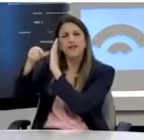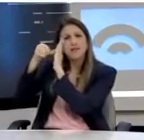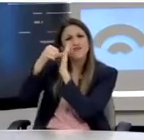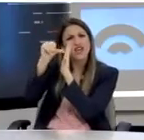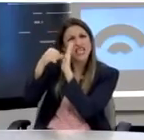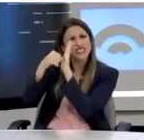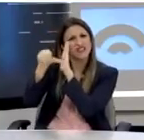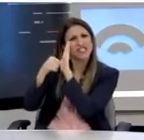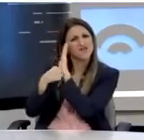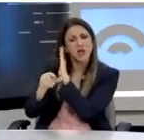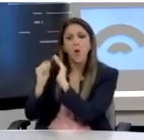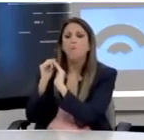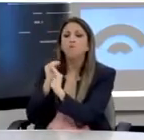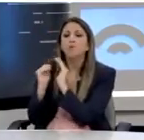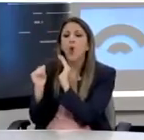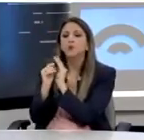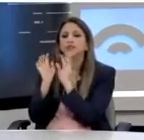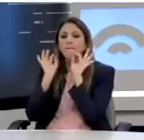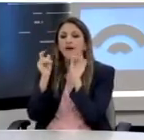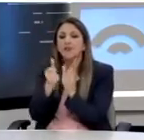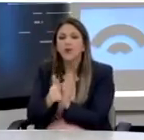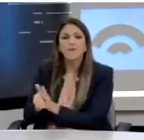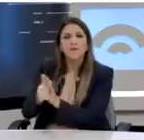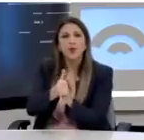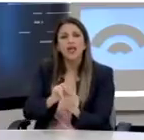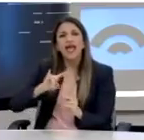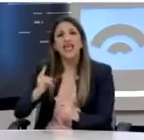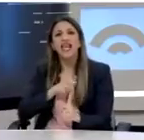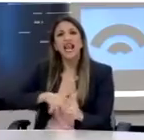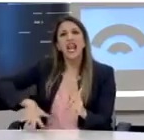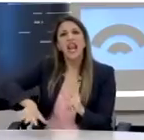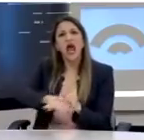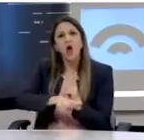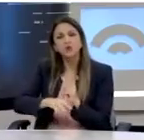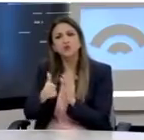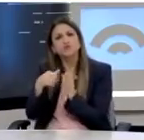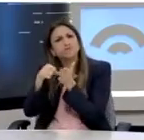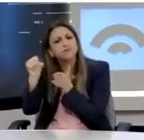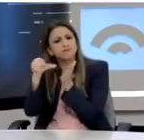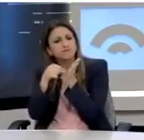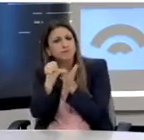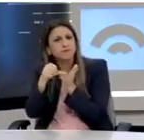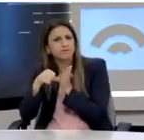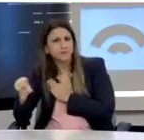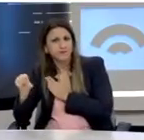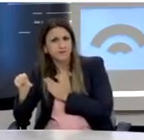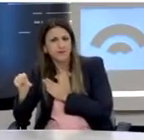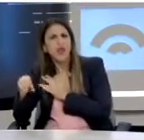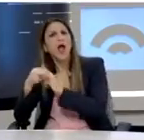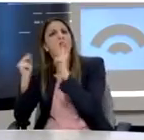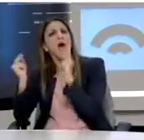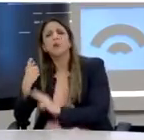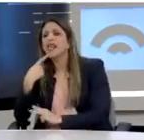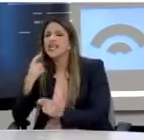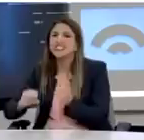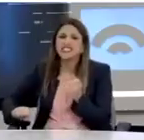σε προστασία μακεδονικής μειονότητας ή σε μακεδονικό λαό σε γειτονικές χώρες και κάνει λόγο για